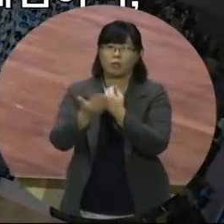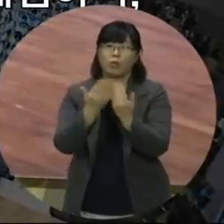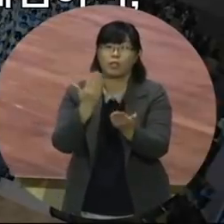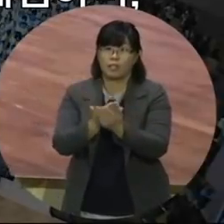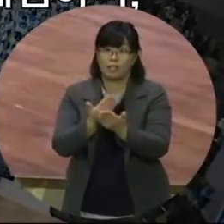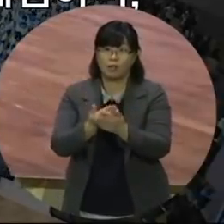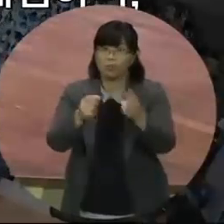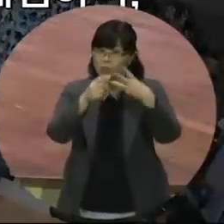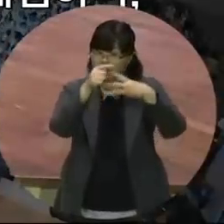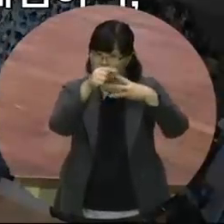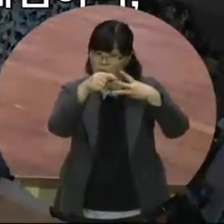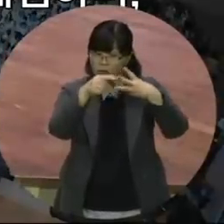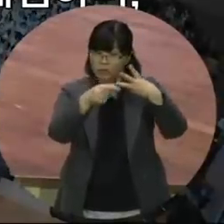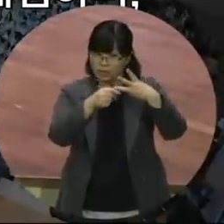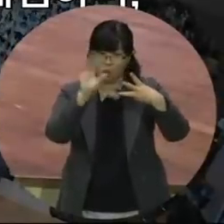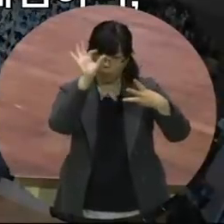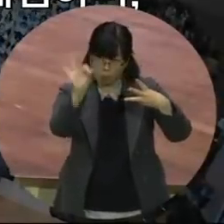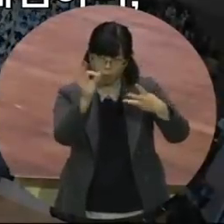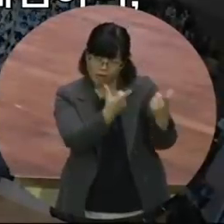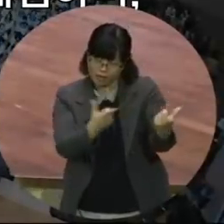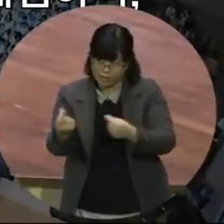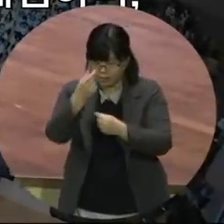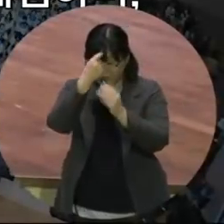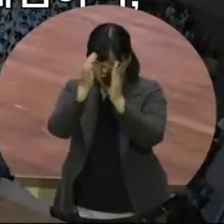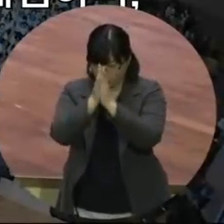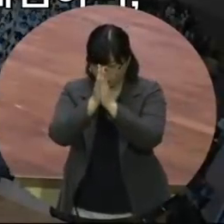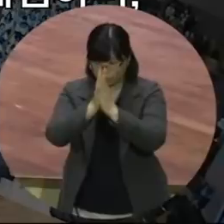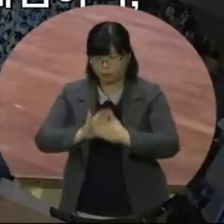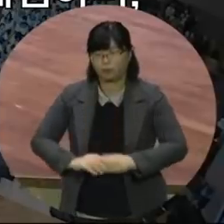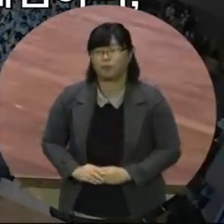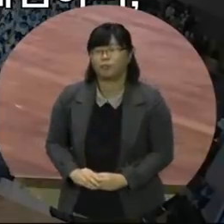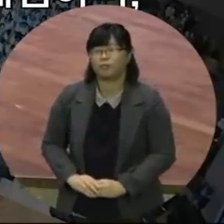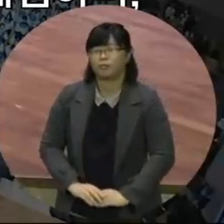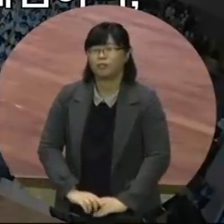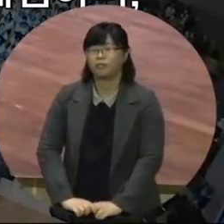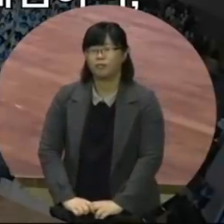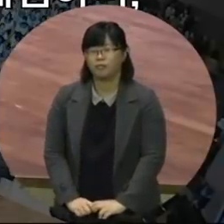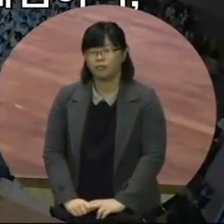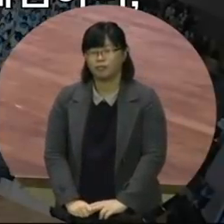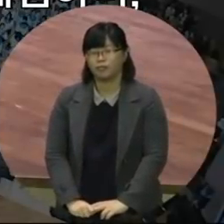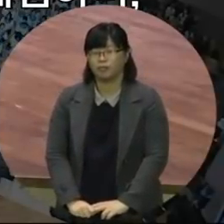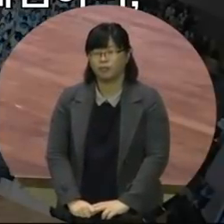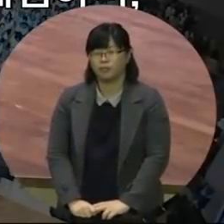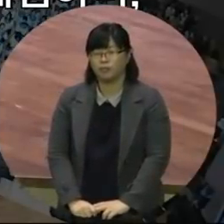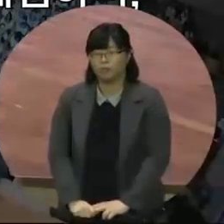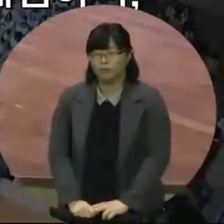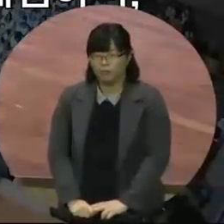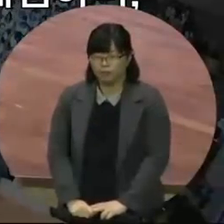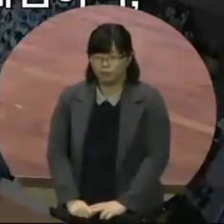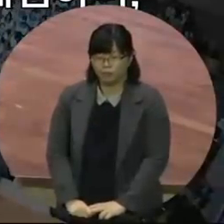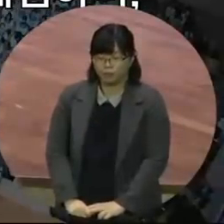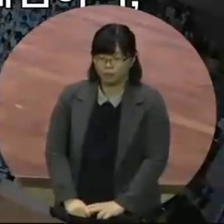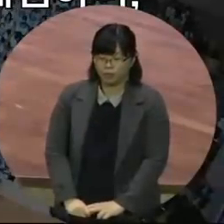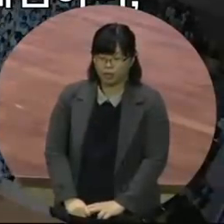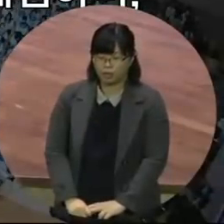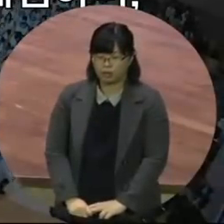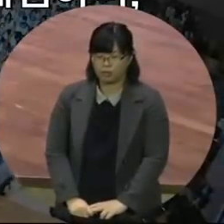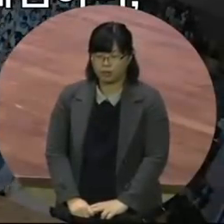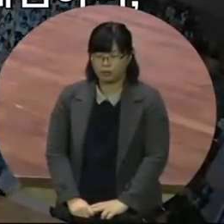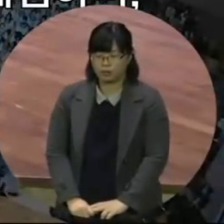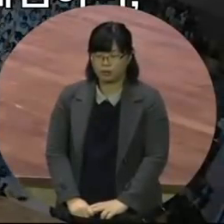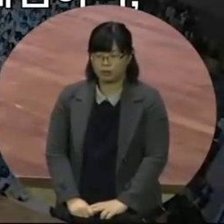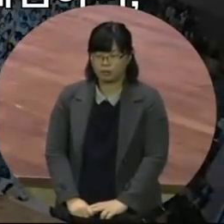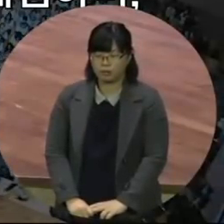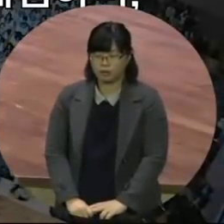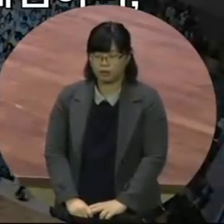2019년 청지기를 위해서 우리 다 함께 기도하겠습니다. 너의 근심이 도리어 기쁨이 되게 한 말씀을 주신 것 감사를 드립니다.